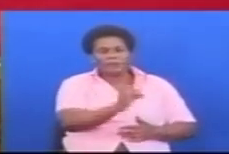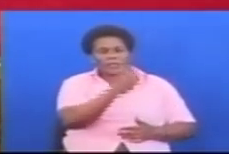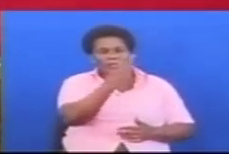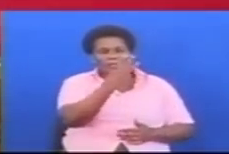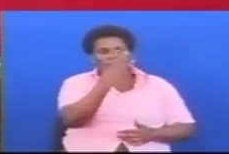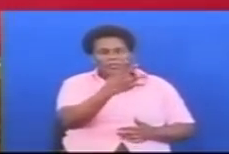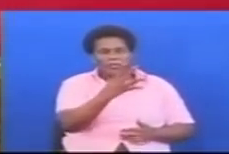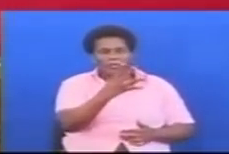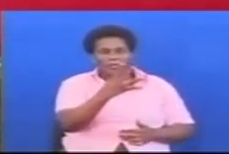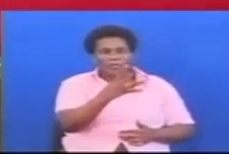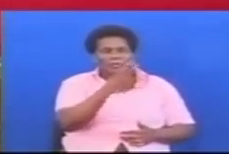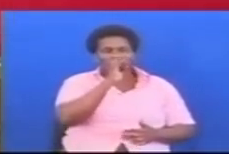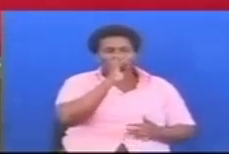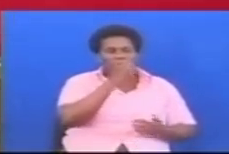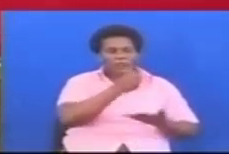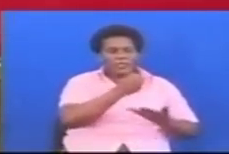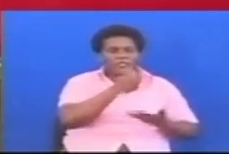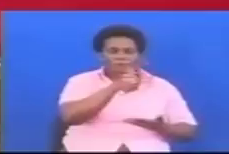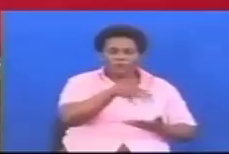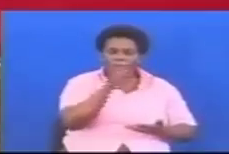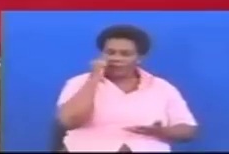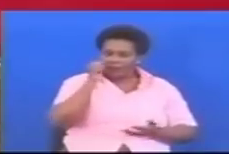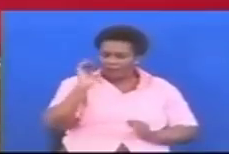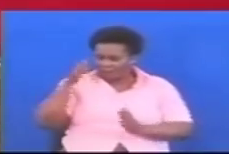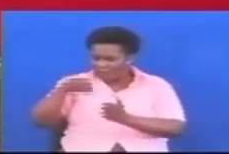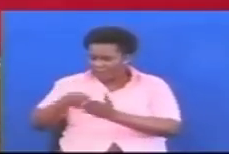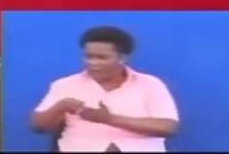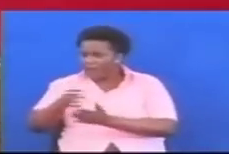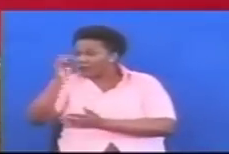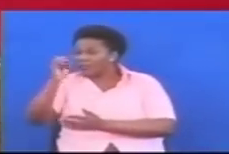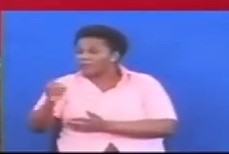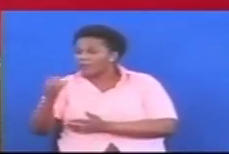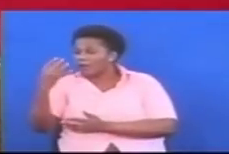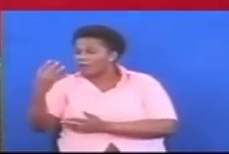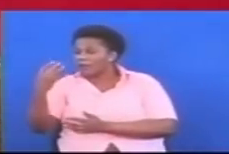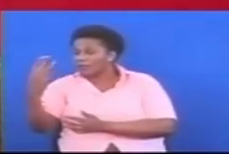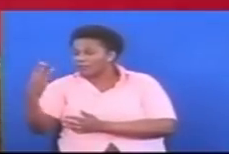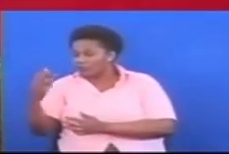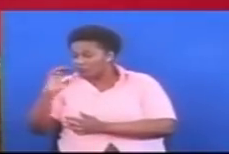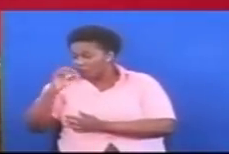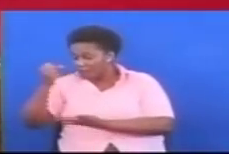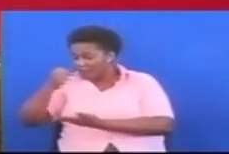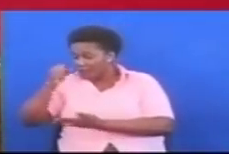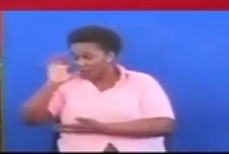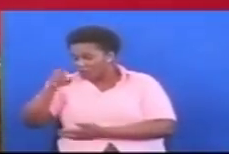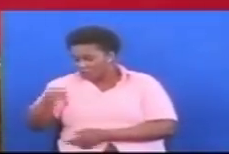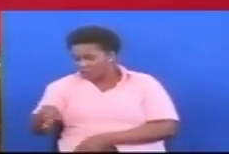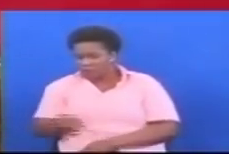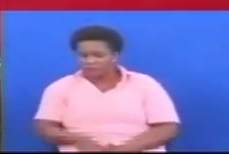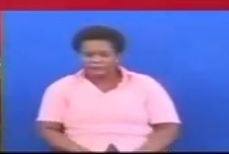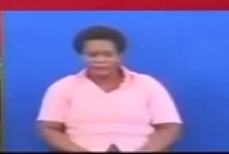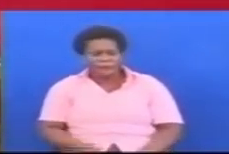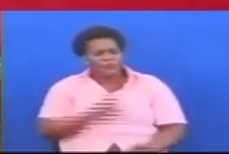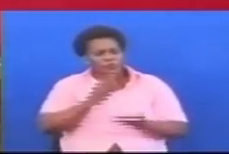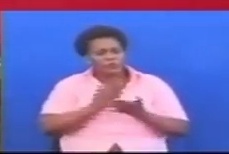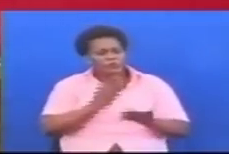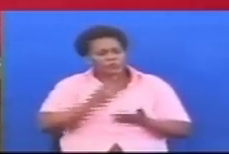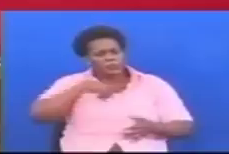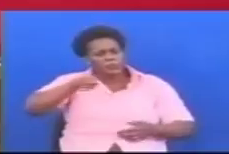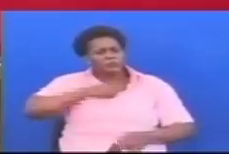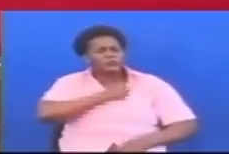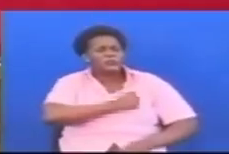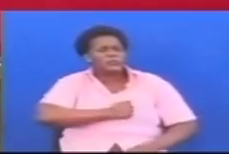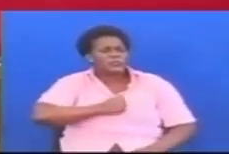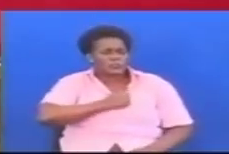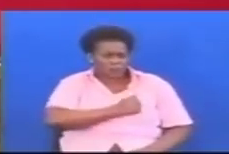bajeti ya 2018-2019 mpaka 43% kwa mwaka wa fedha 2019-2020. Kamati inasikitishwa na kitendo cha serikali kupunguza